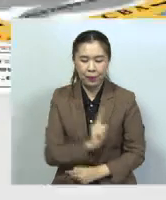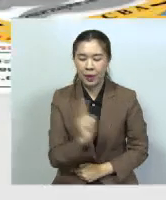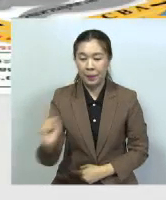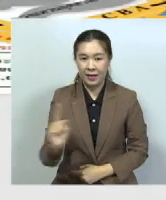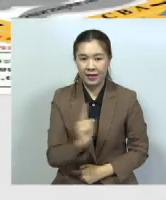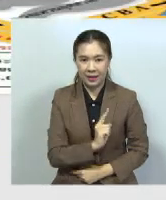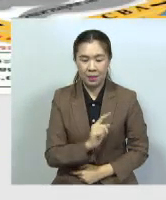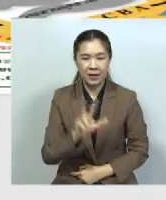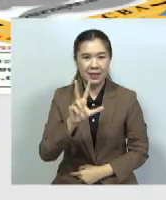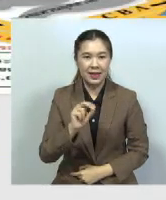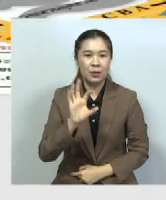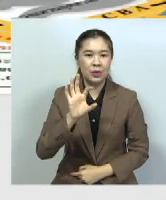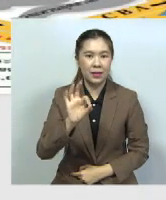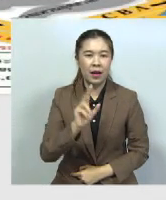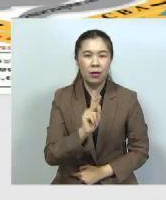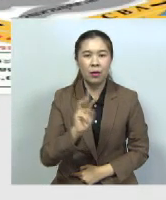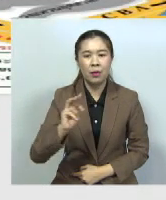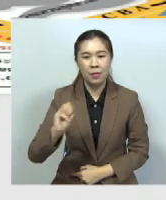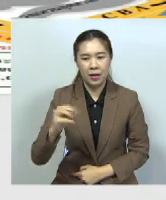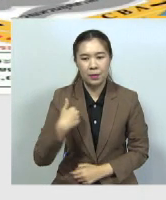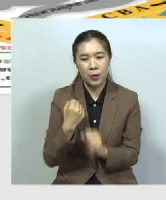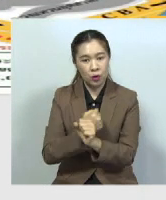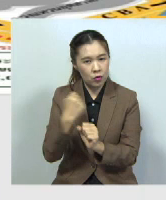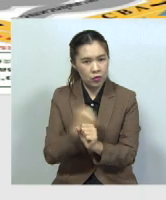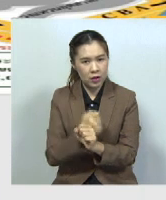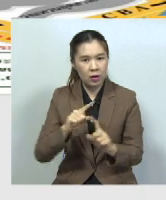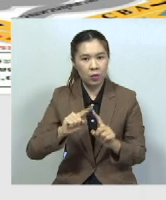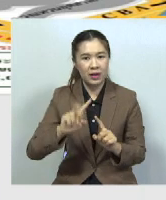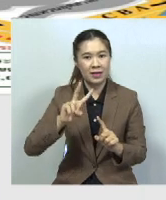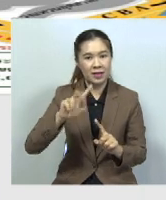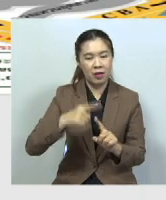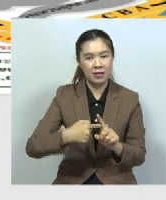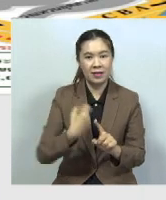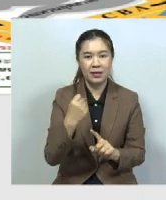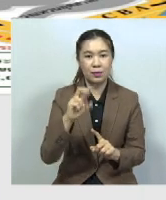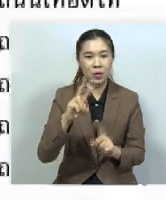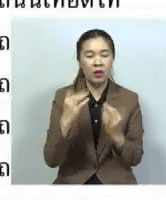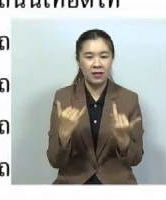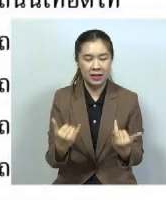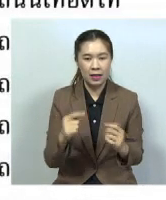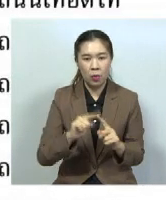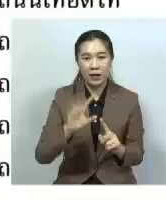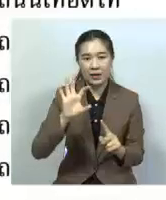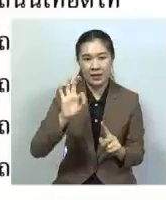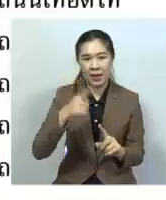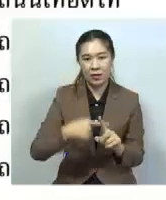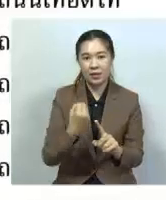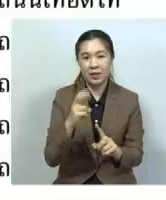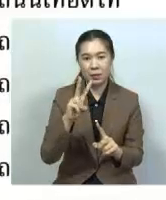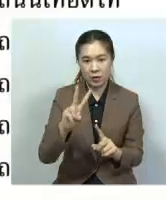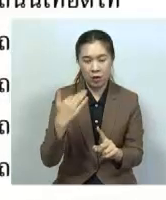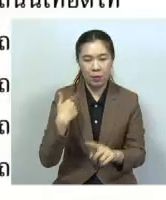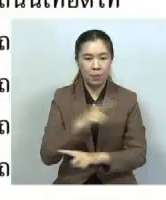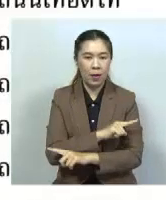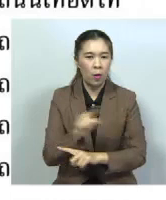ไปกลับ39กิโลเมตรซึ่งจะมีการซ้อมใหญ่ในวันที่2ธันวาคมนี้และวันที่9ธันวาคมก็จะ